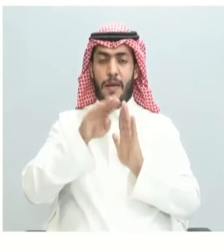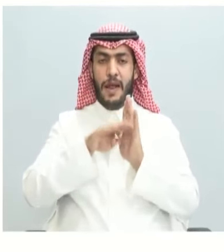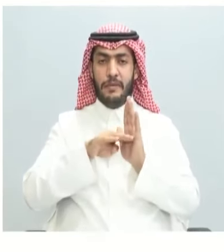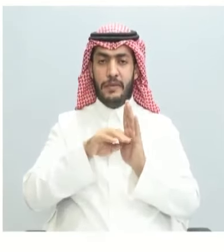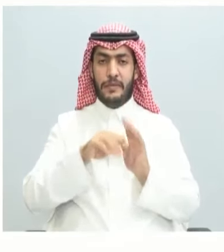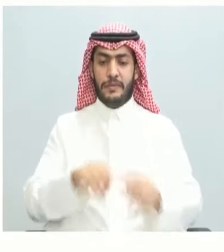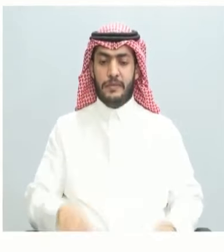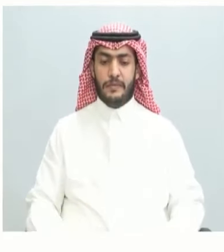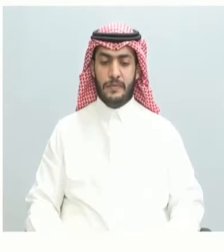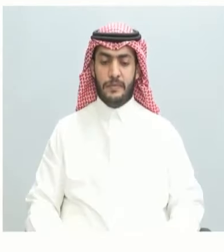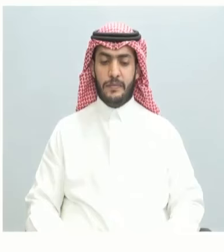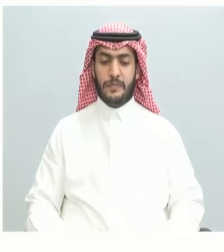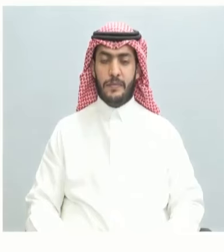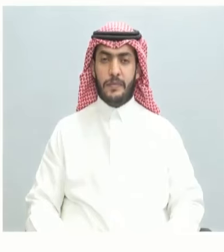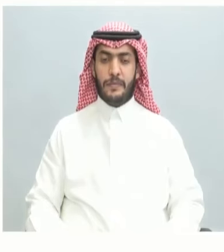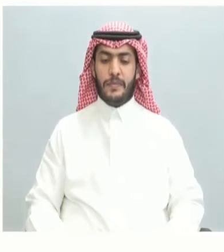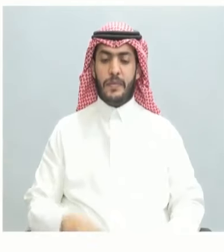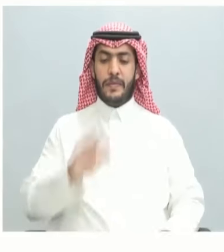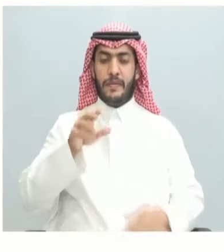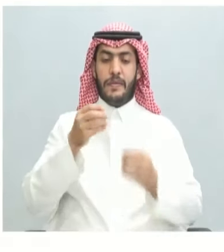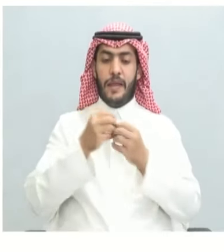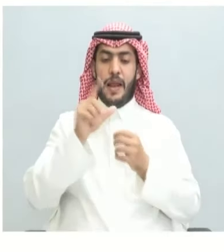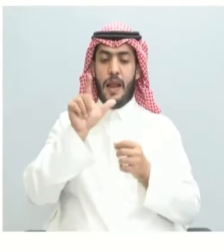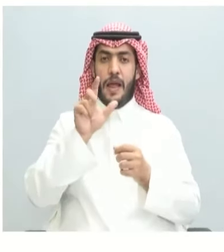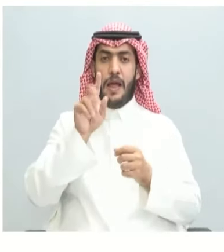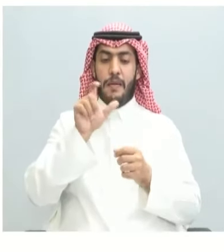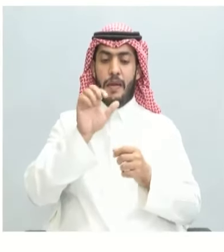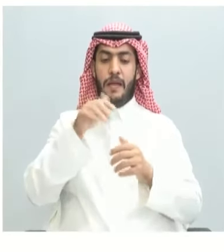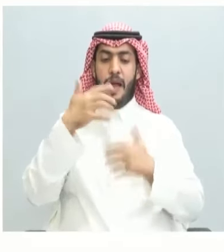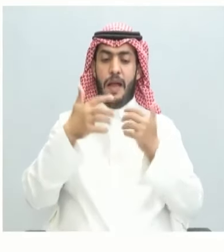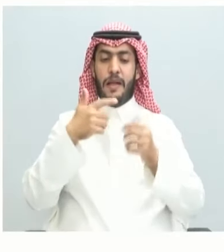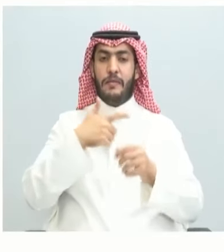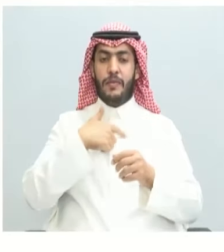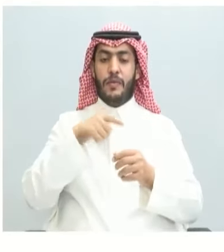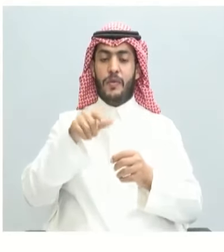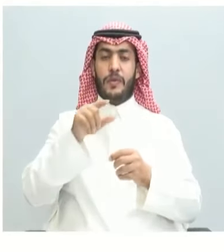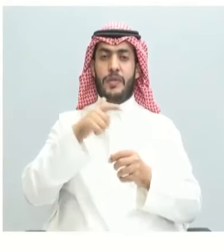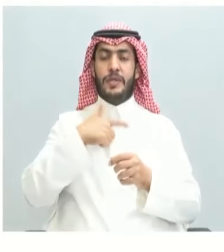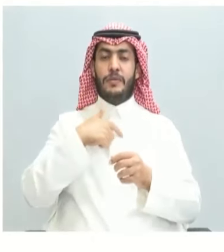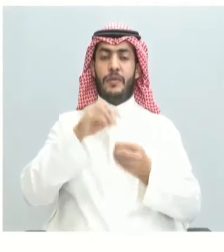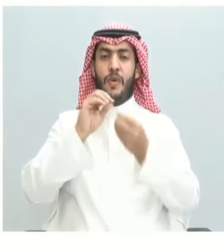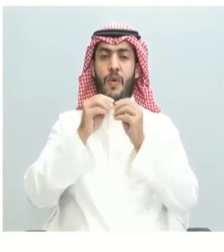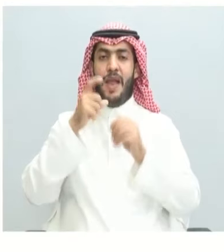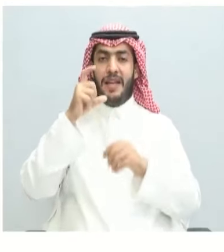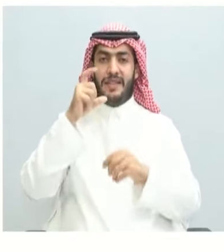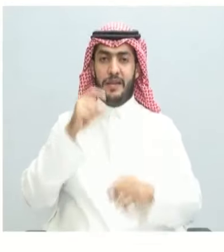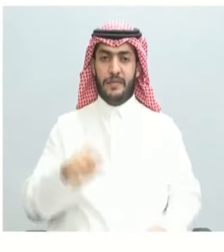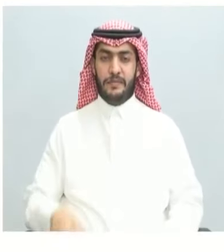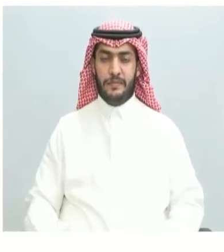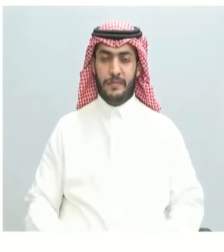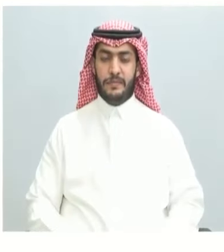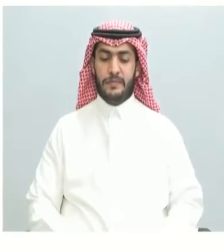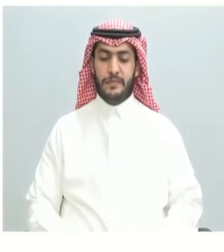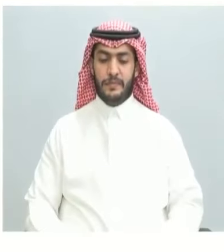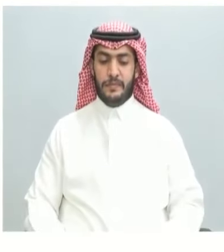البرمجيه احسنتم موجوده من ضمن لبنات الحركه او الموشن وهي تعتبر زرقاء اللون